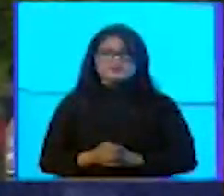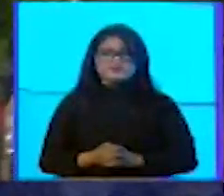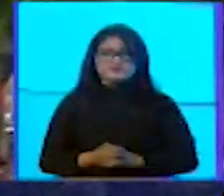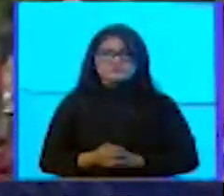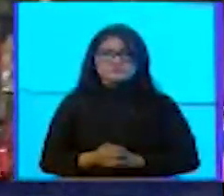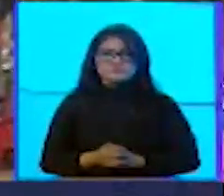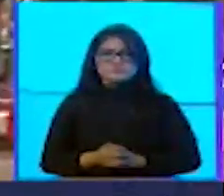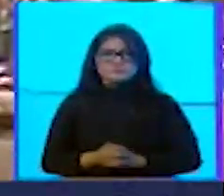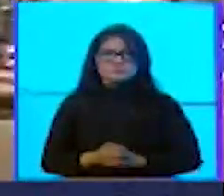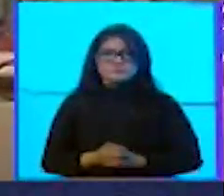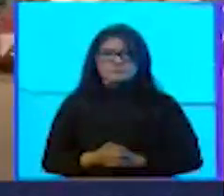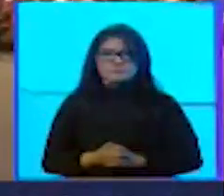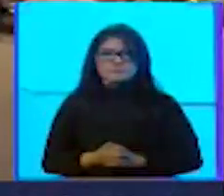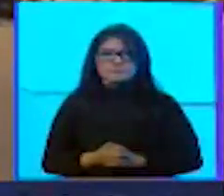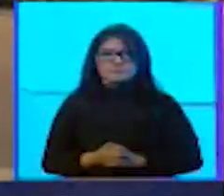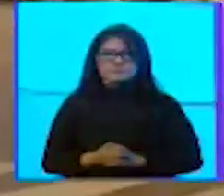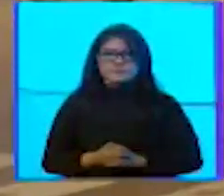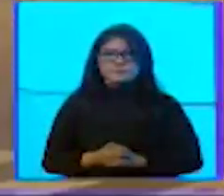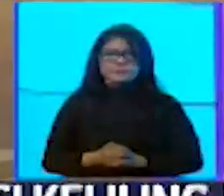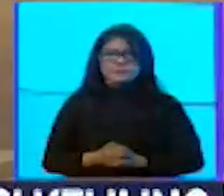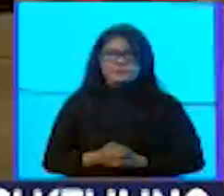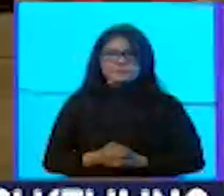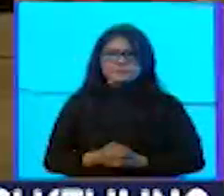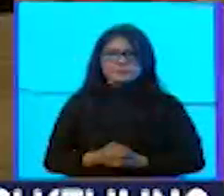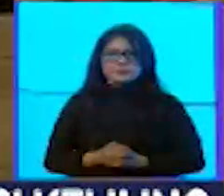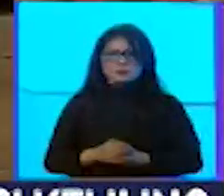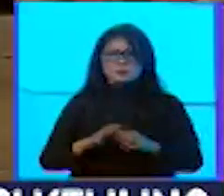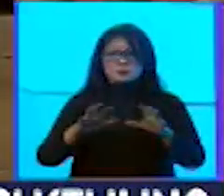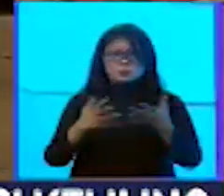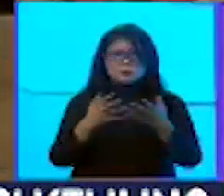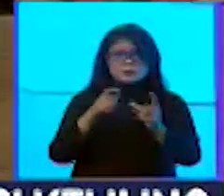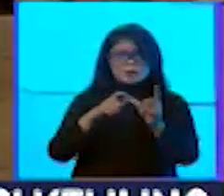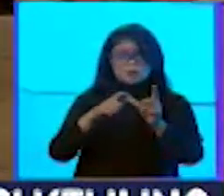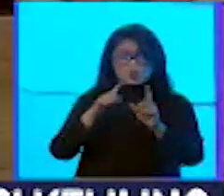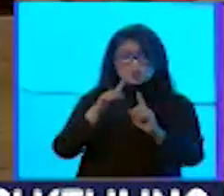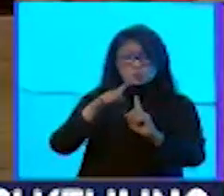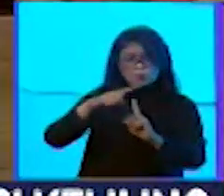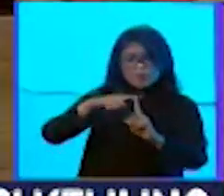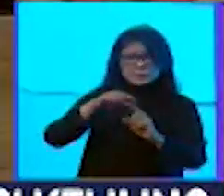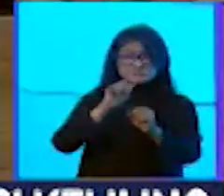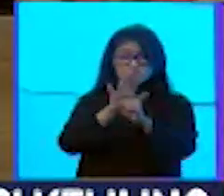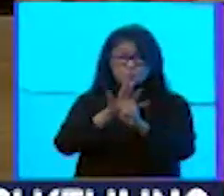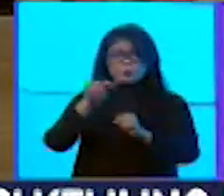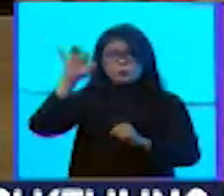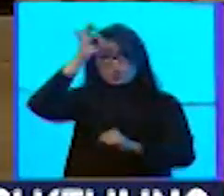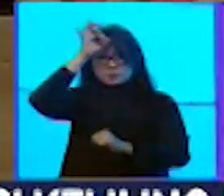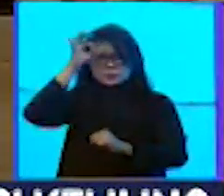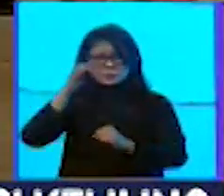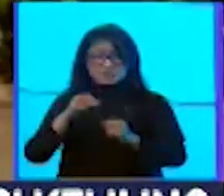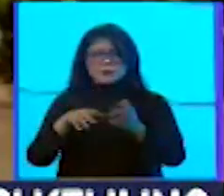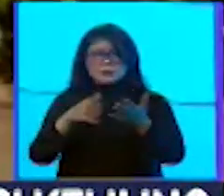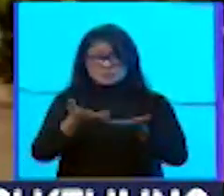Kegiatan PPKM Mikro yang dilakukan pasukan gabungan Satgas COVID-19 di kawasan Jalan Sabang, Jakarta Pusat sedikit berbeda pada Rabu